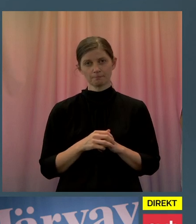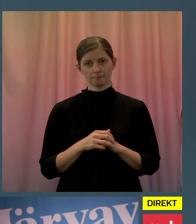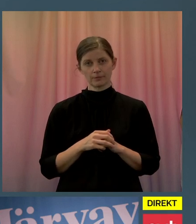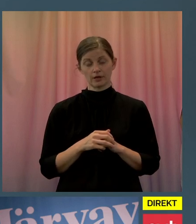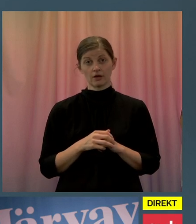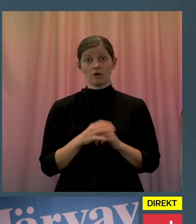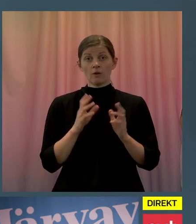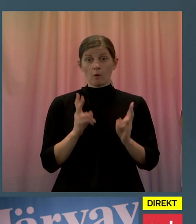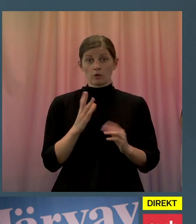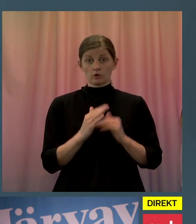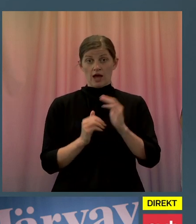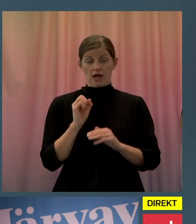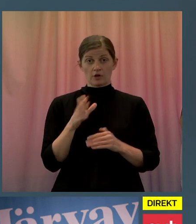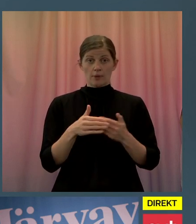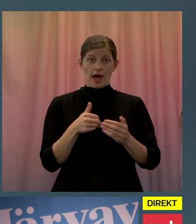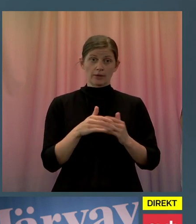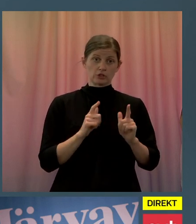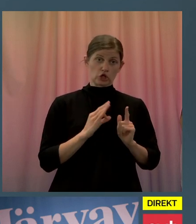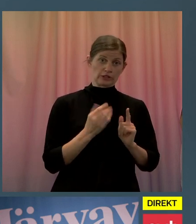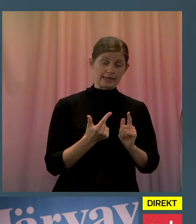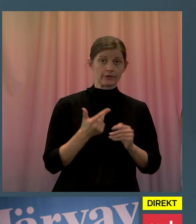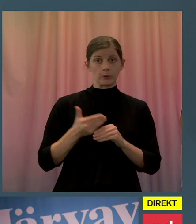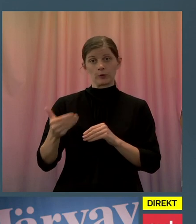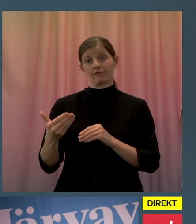Och så handlar det om arbetslöshet och utanförskap.